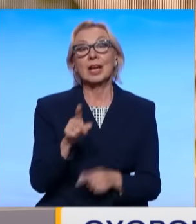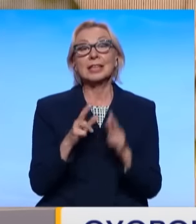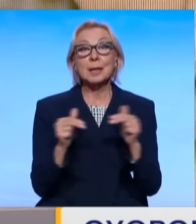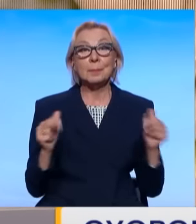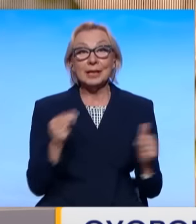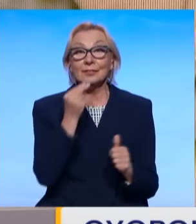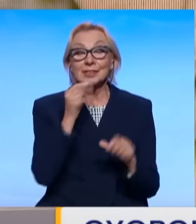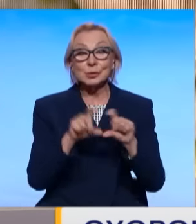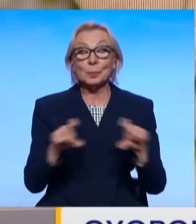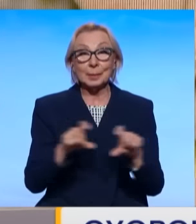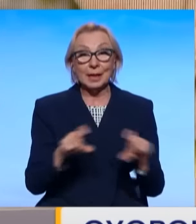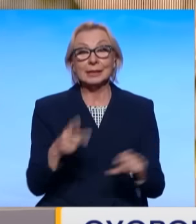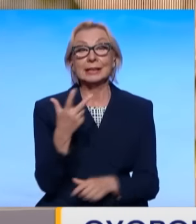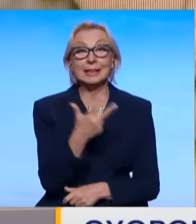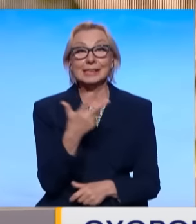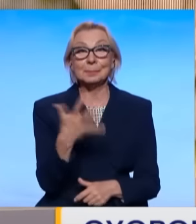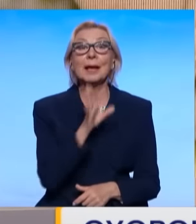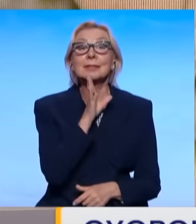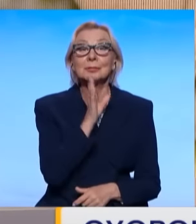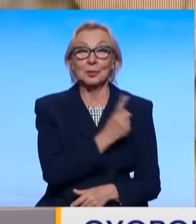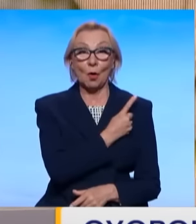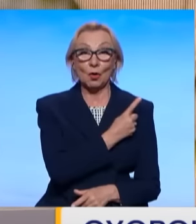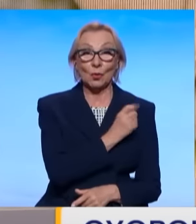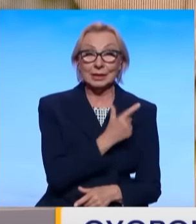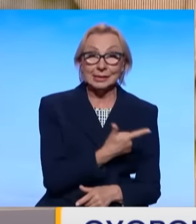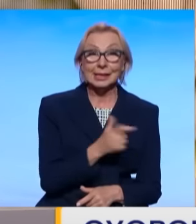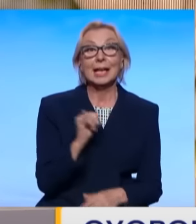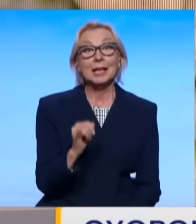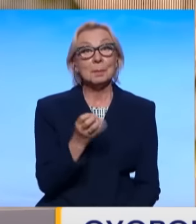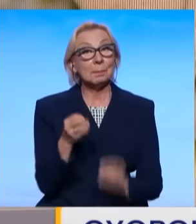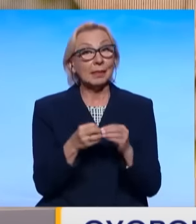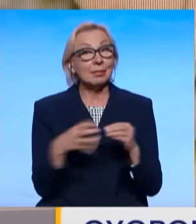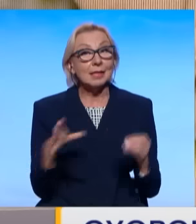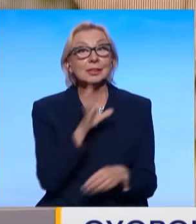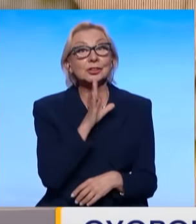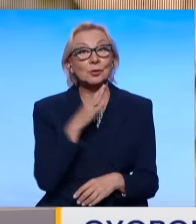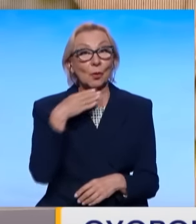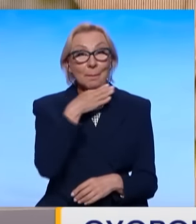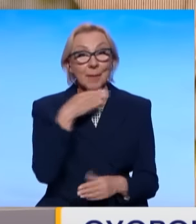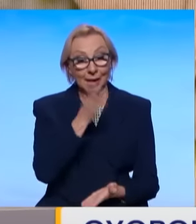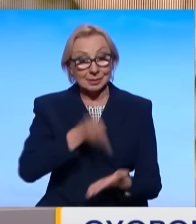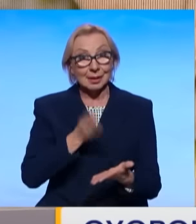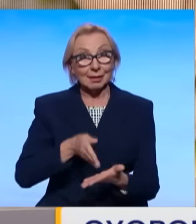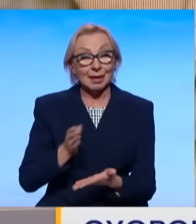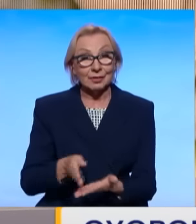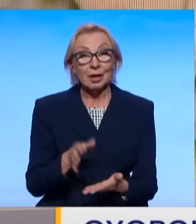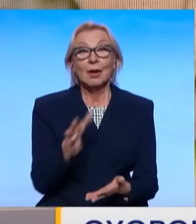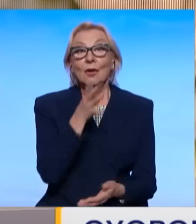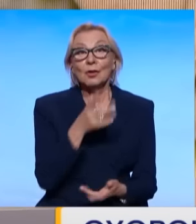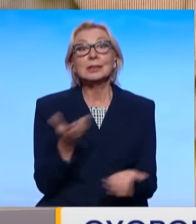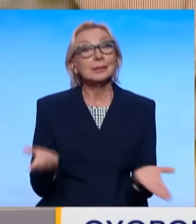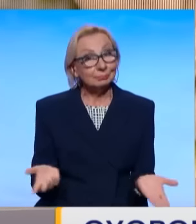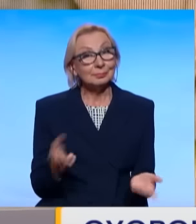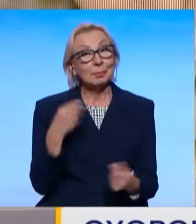Дніпрі працює вже 35 охоронець і 15 жінок-м'ясників. Коли йдеться про перемогу,